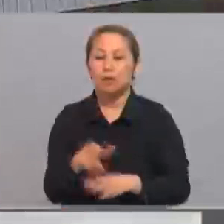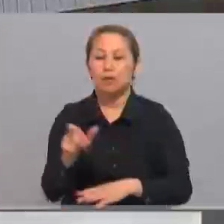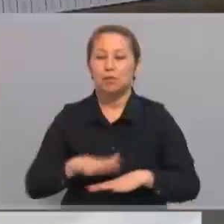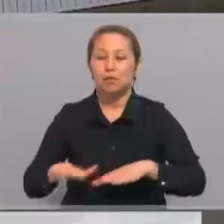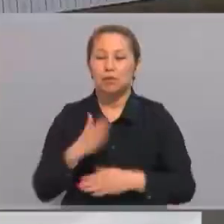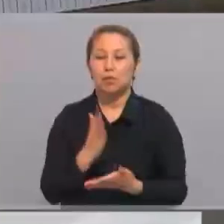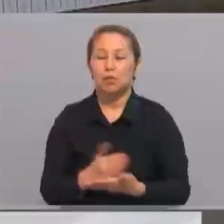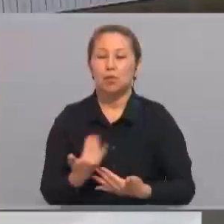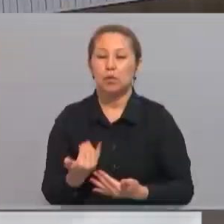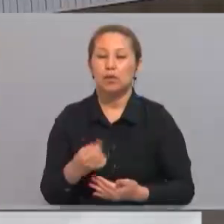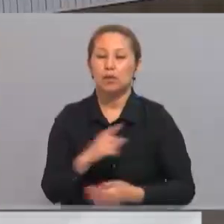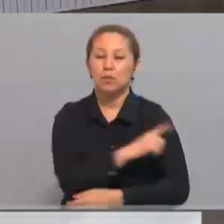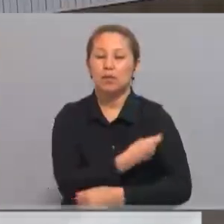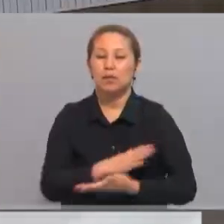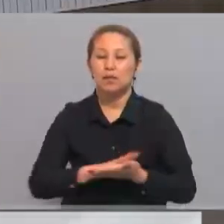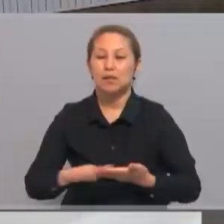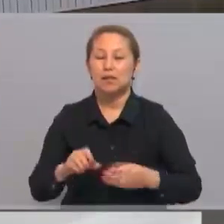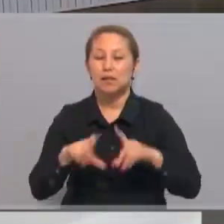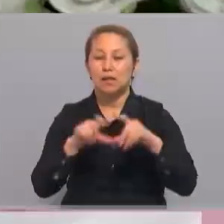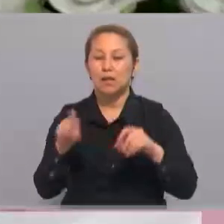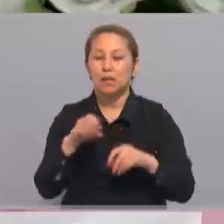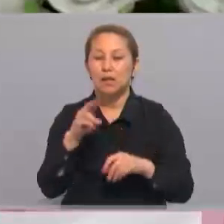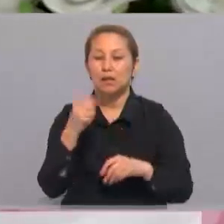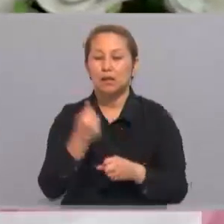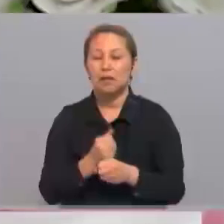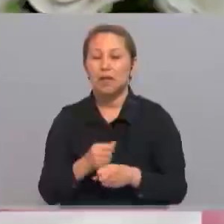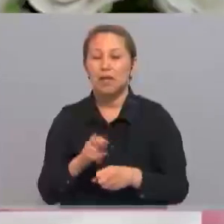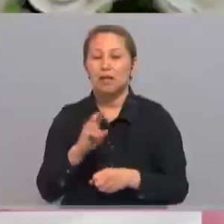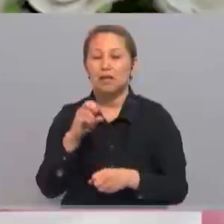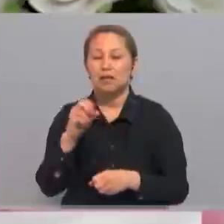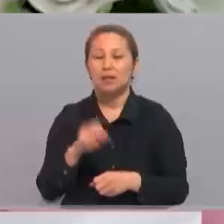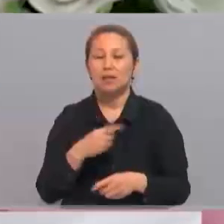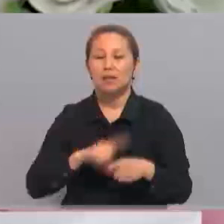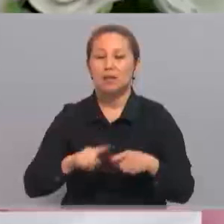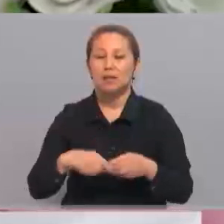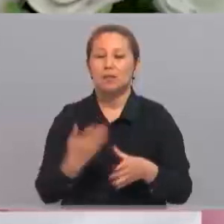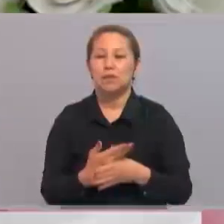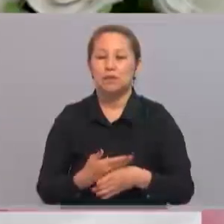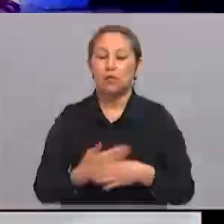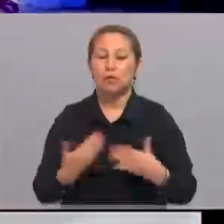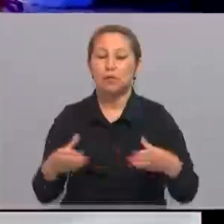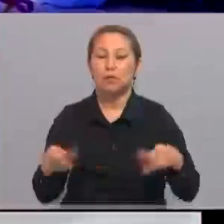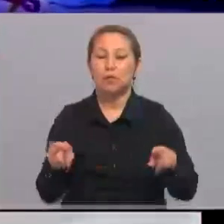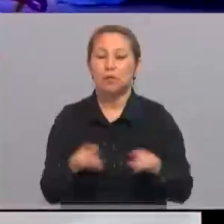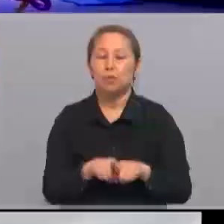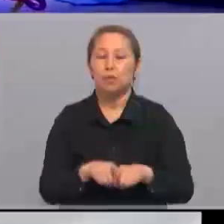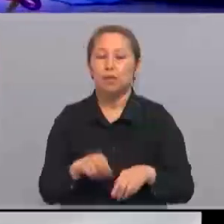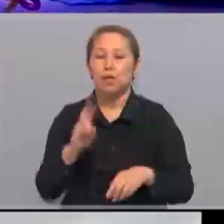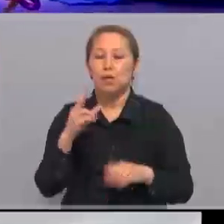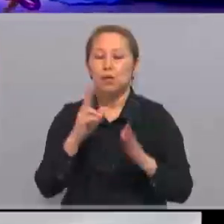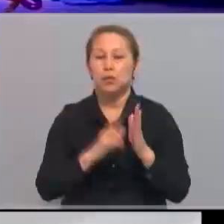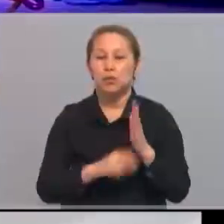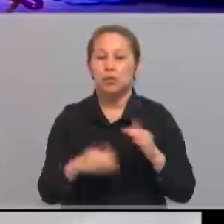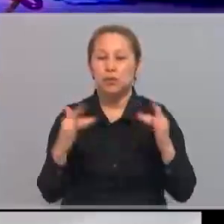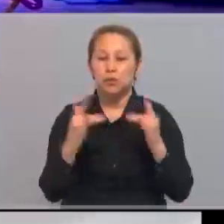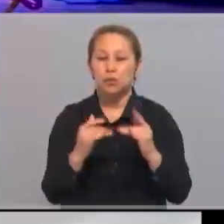етеді. Олардың медико-санитарлық, емханалық, клиника-диагностикалық және жедел медициналық көмек көрсетумен қатар 280